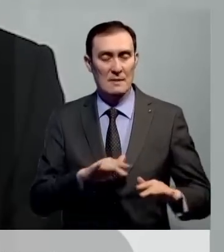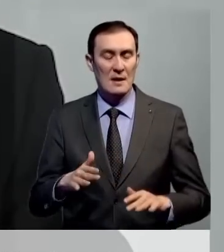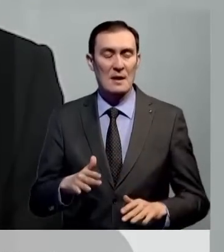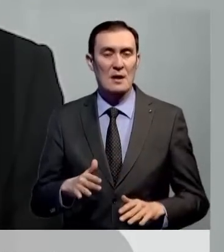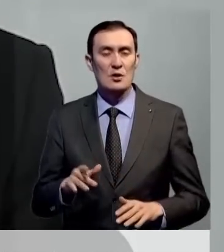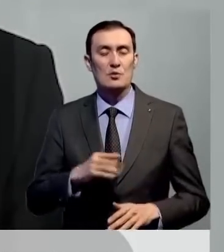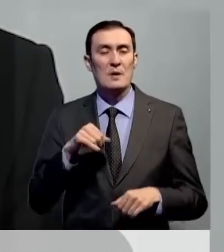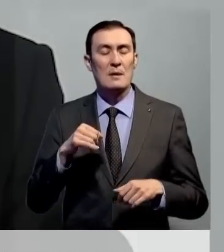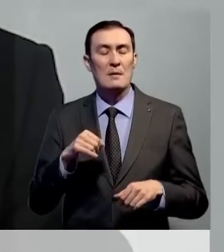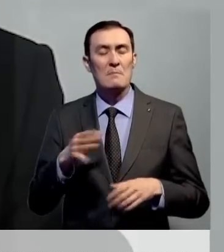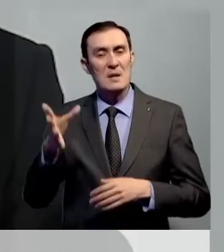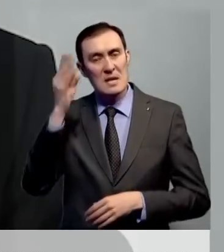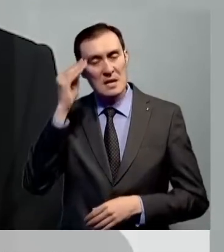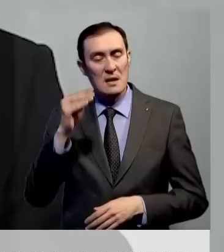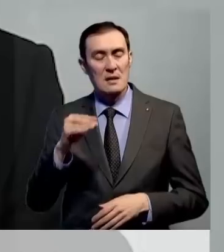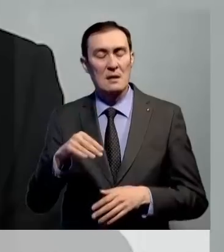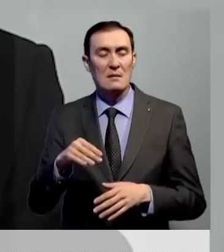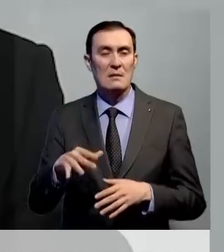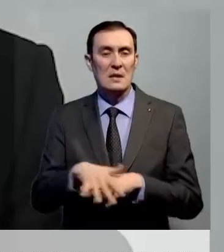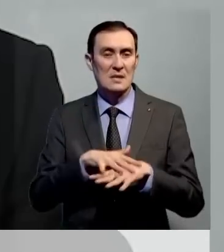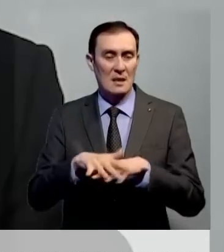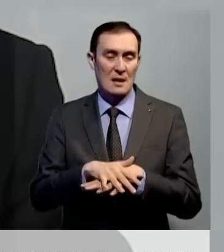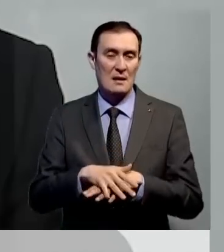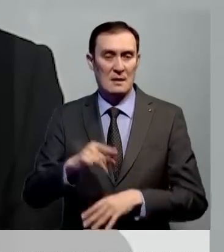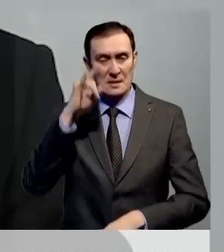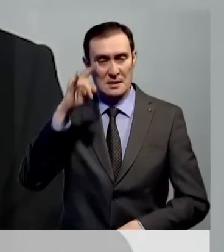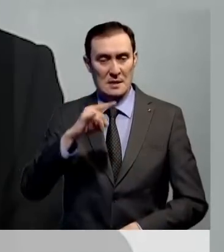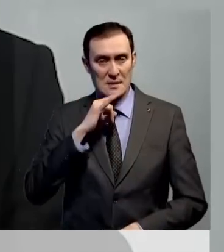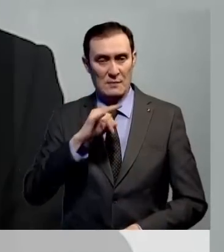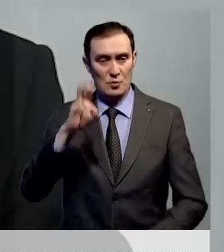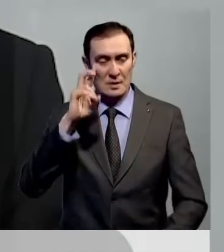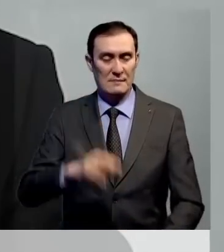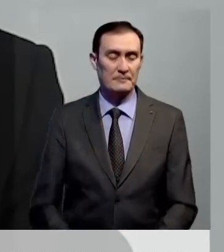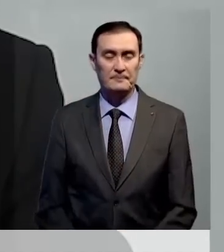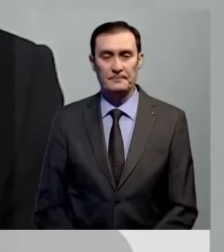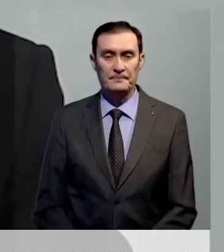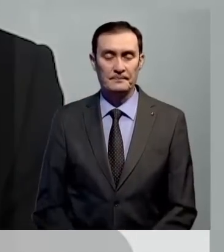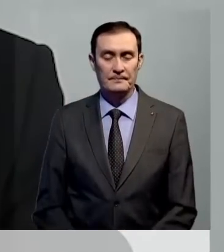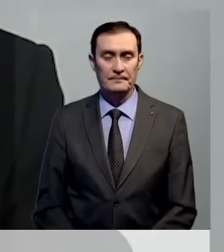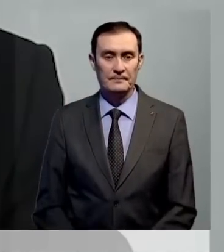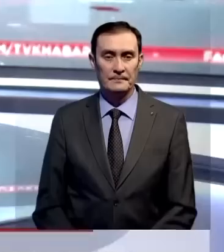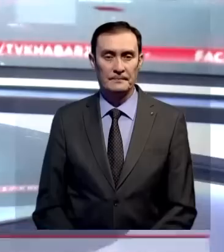выражения интересов и мнений многонационального казахстанского народа.